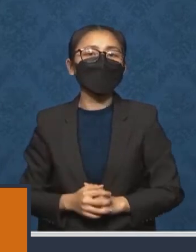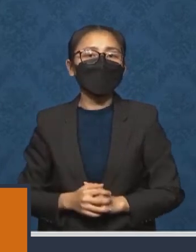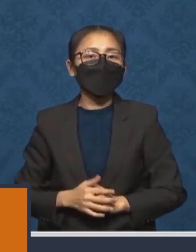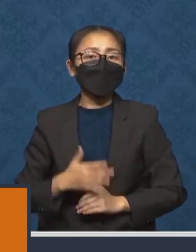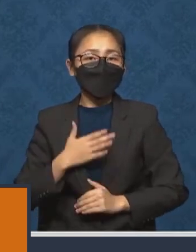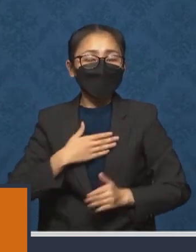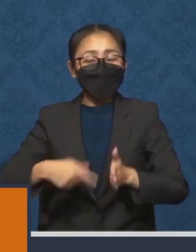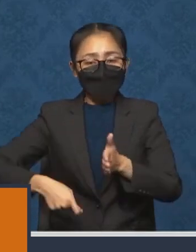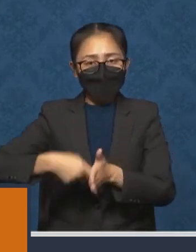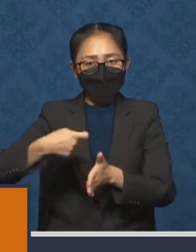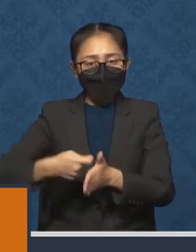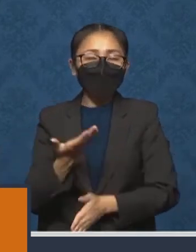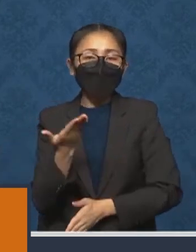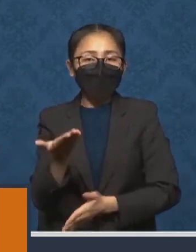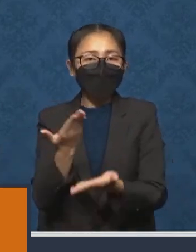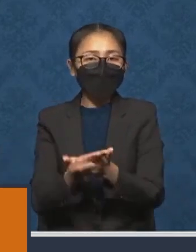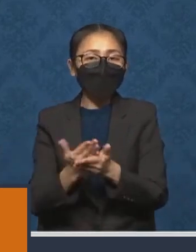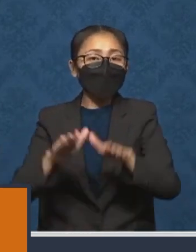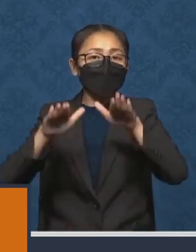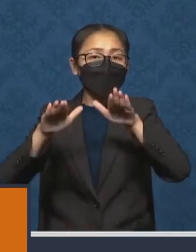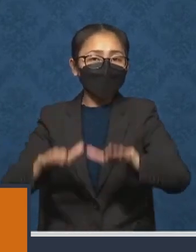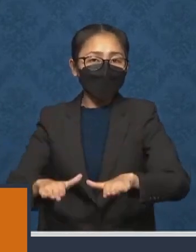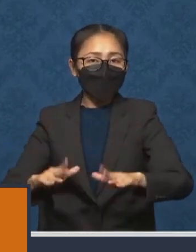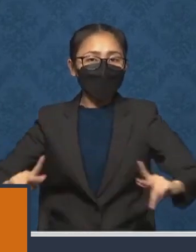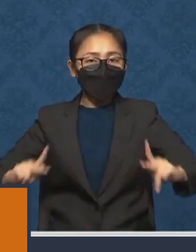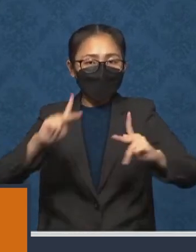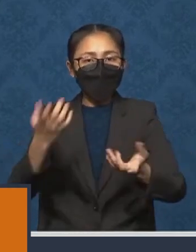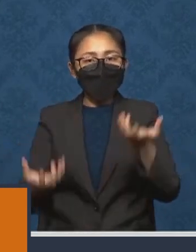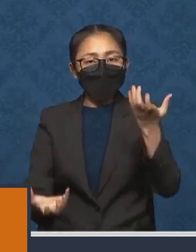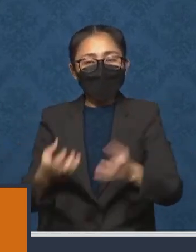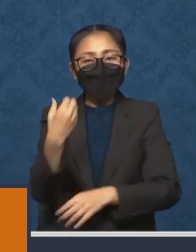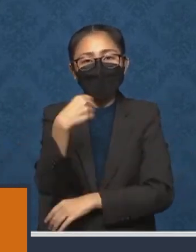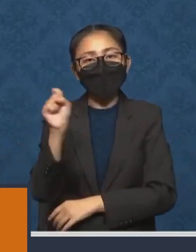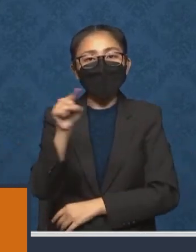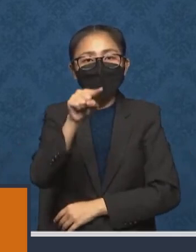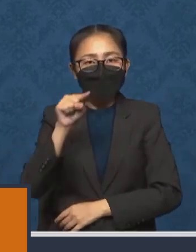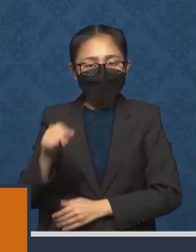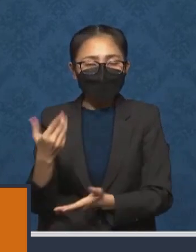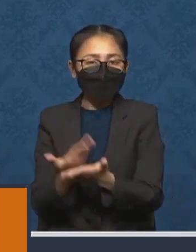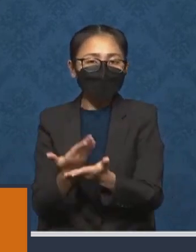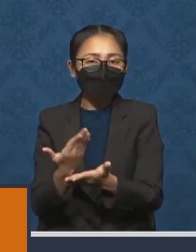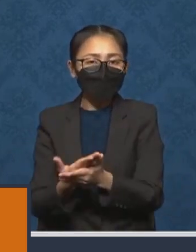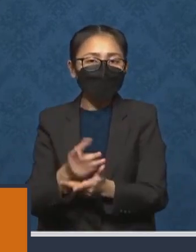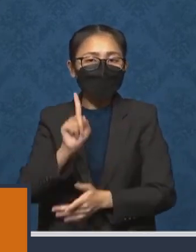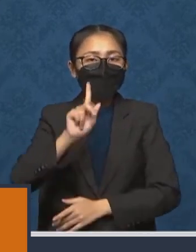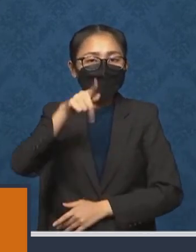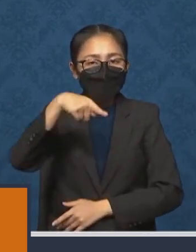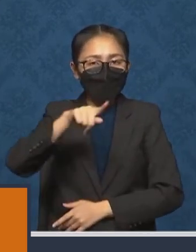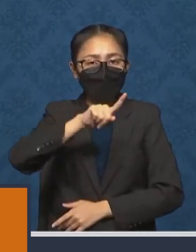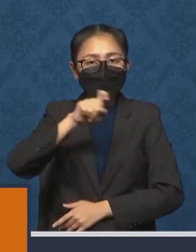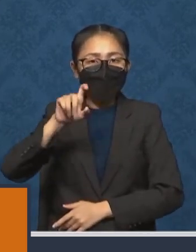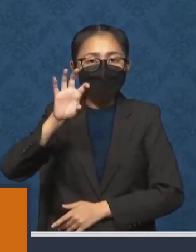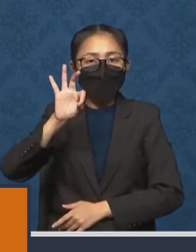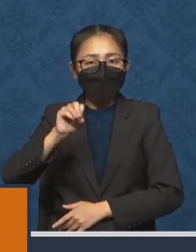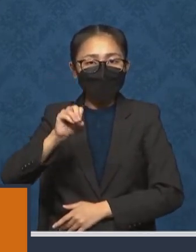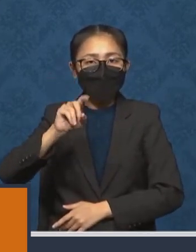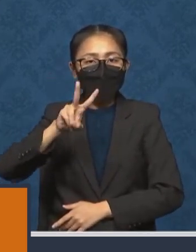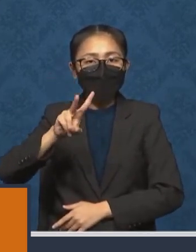เหตุผลที่ผมเสนอตัดลดงบประมาณของกระทรวงยุติธรรมลง 10% คิดเป็นเงิน 1,192 ล้า